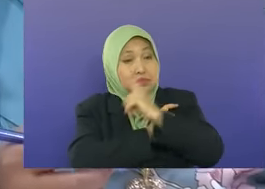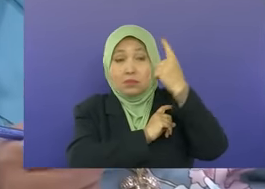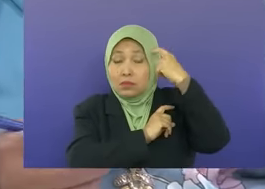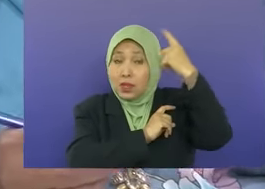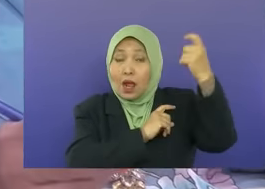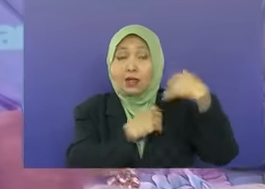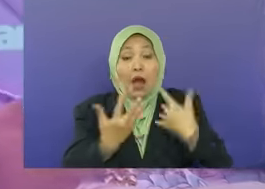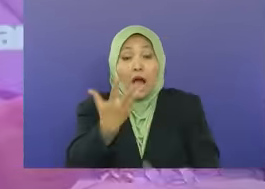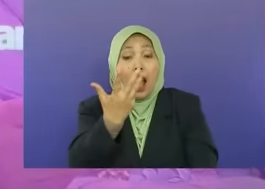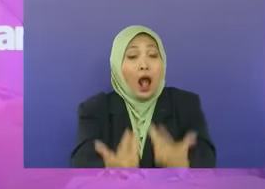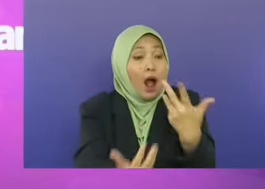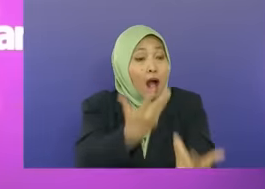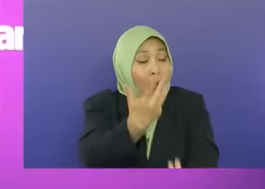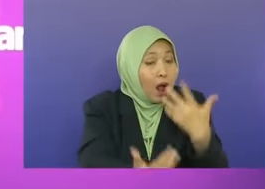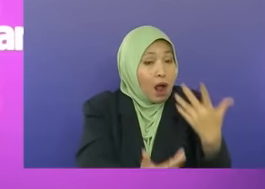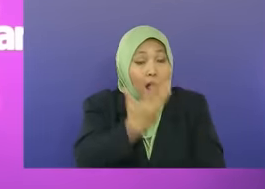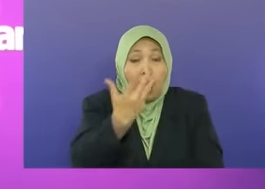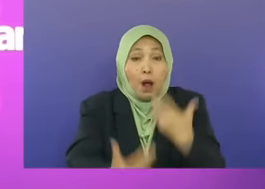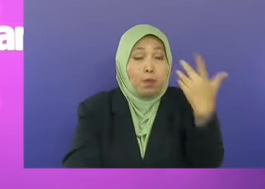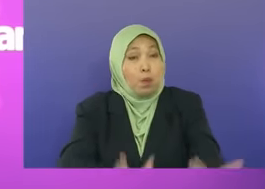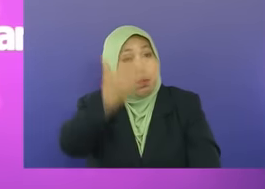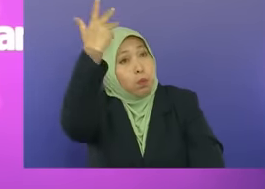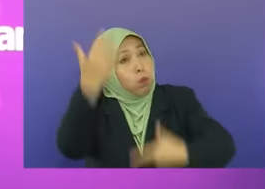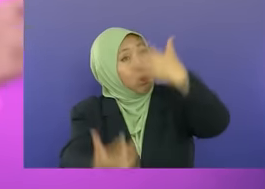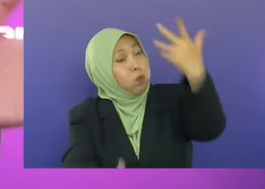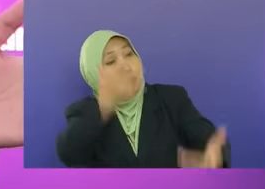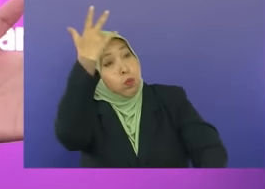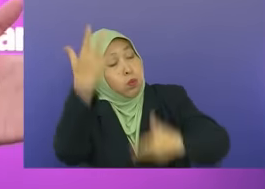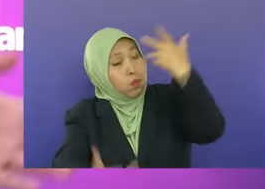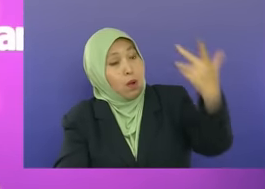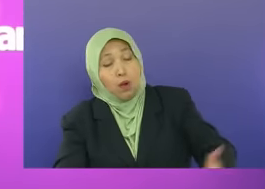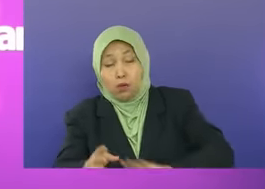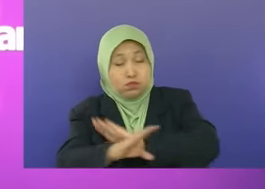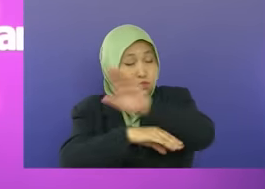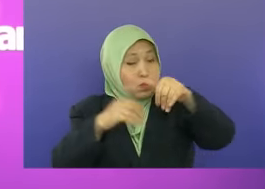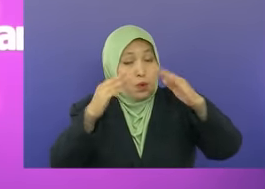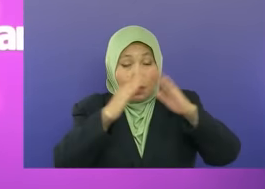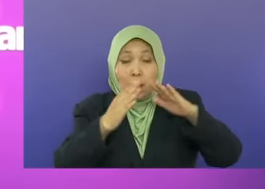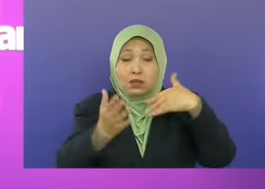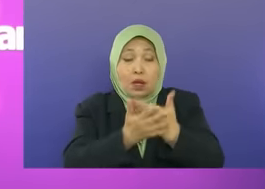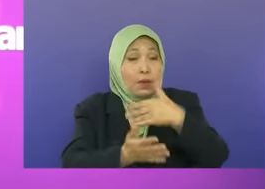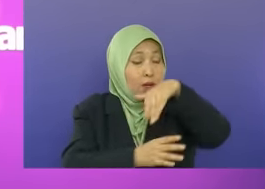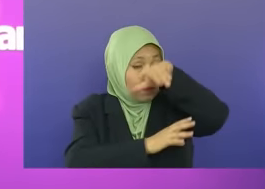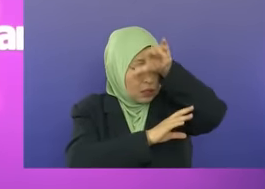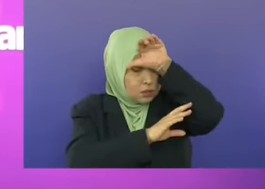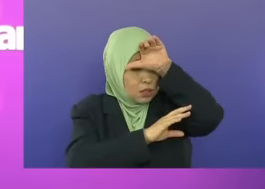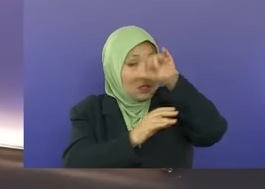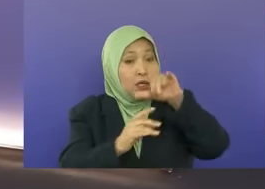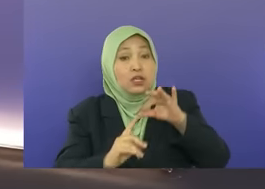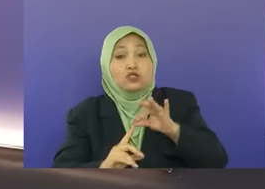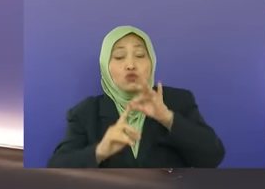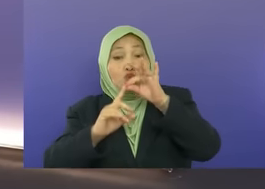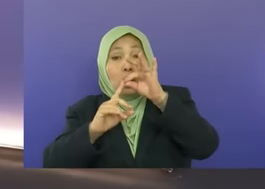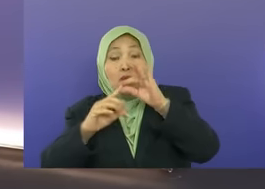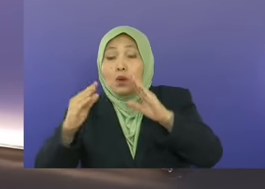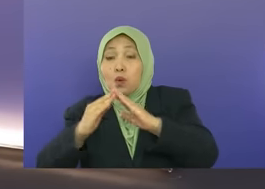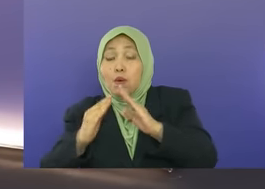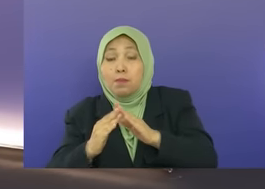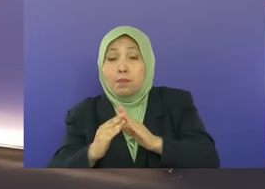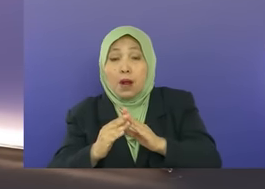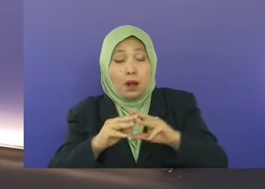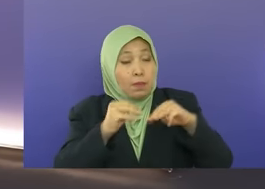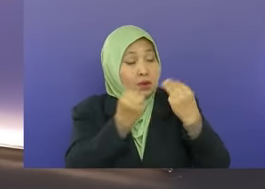ada api yang yang menjulang dan kemudian membakar semua rumah sampai ke Mesir kecuali rumah-rumah Bani Israil maka